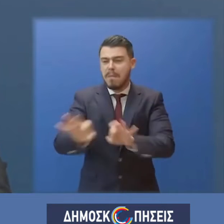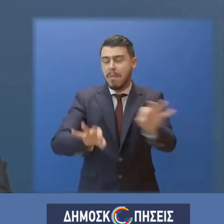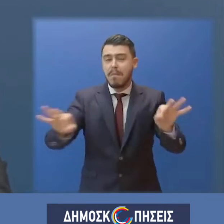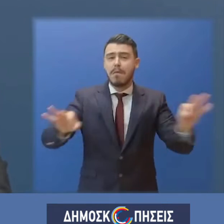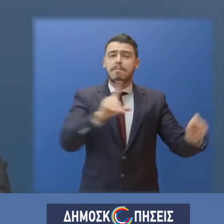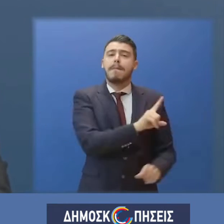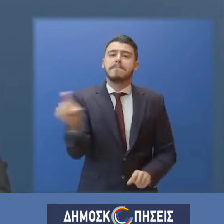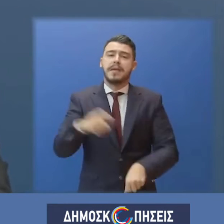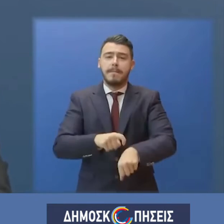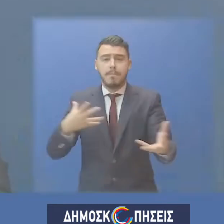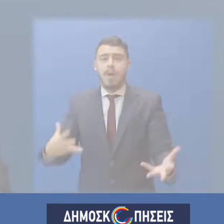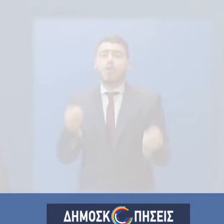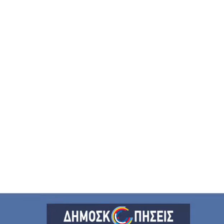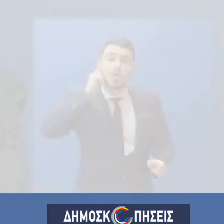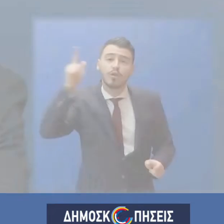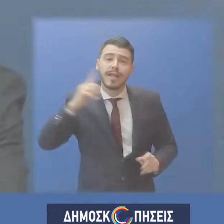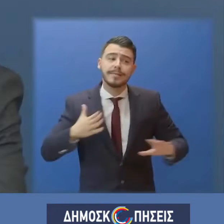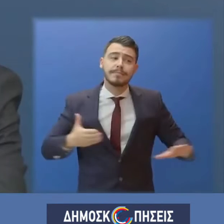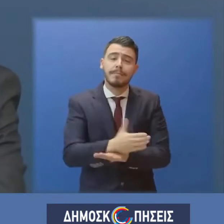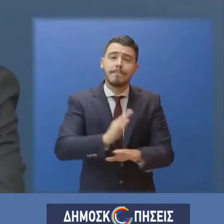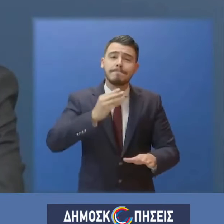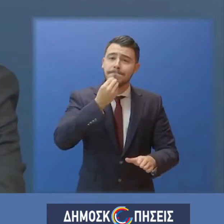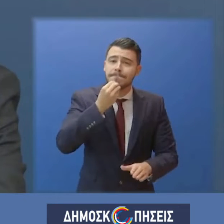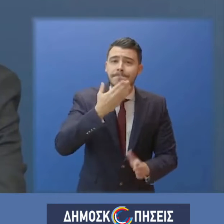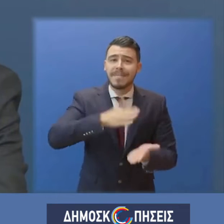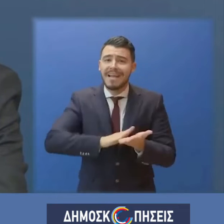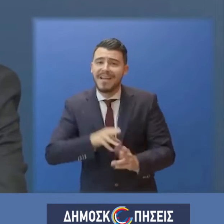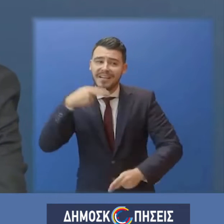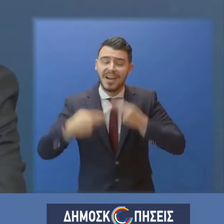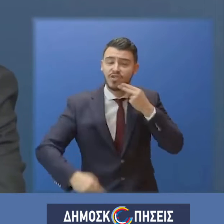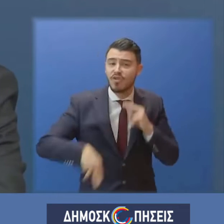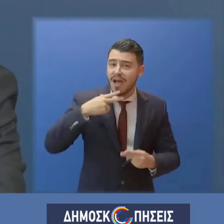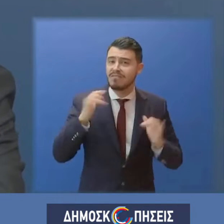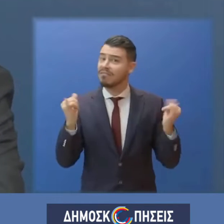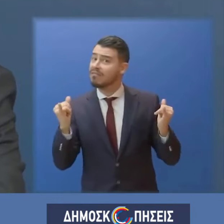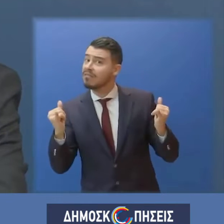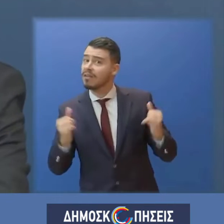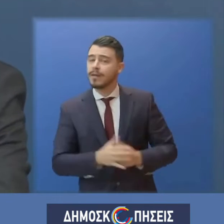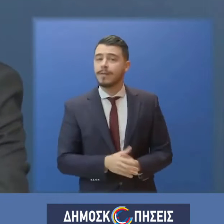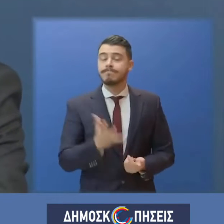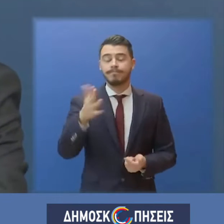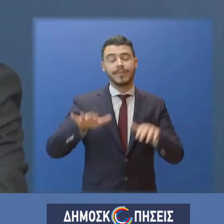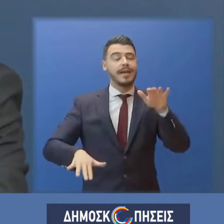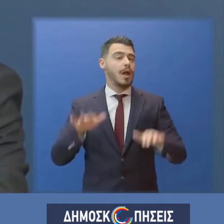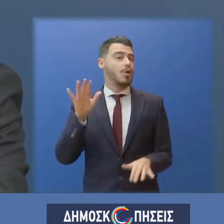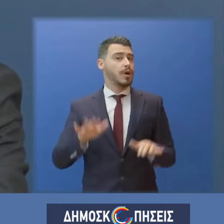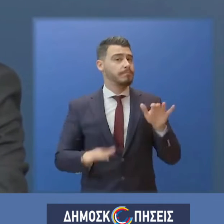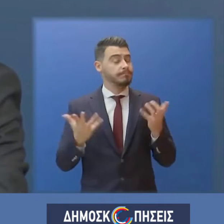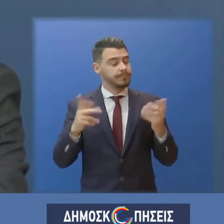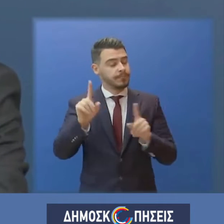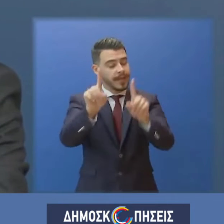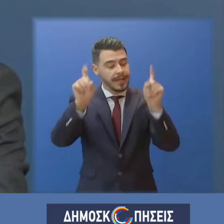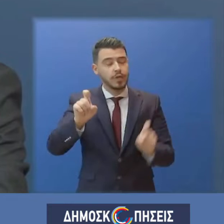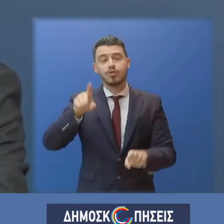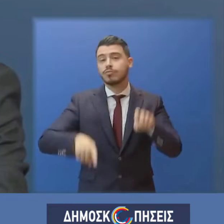της πανδημίας, της μετάλλαξης αυτής. Ανάλογα με τις εισηγήσεις που θα δεχθούμε, ενδεχομένως για κάποιες από τις μέρες των γιορτών,